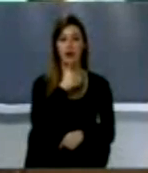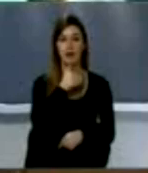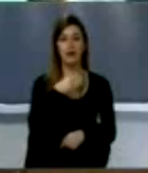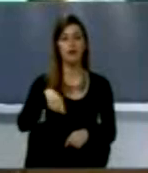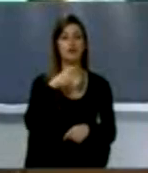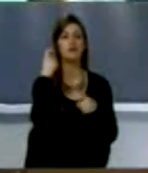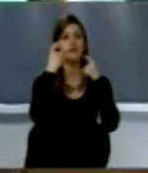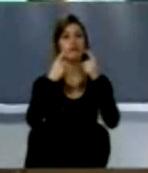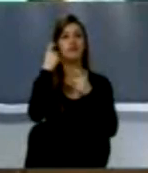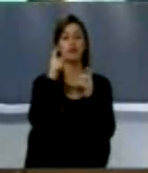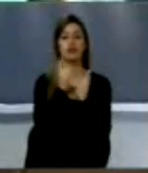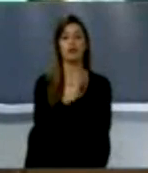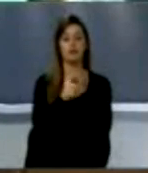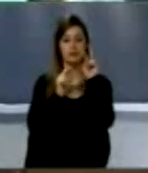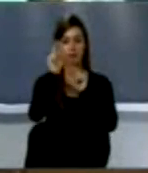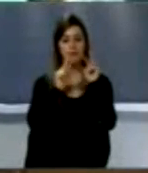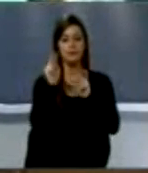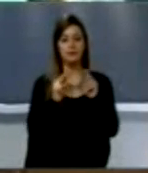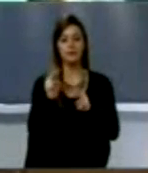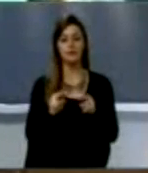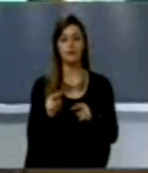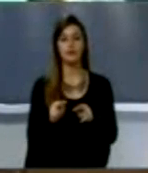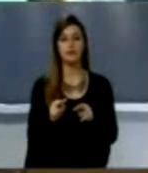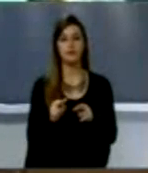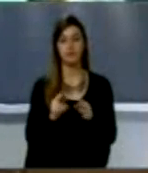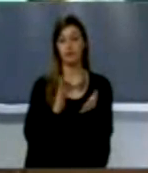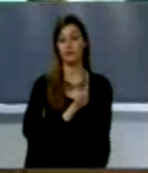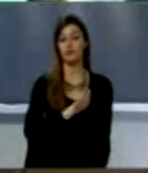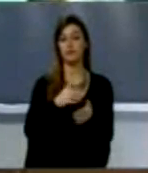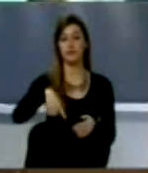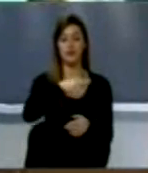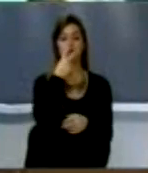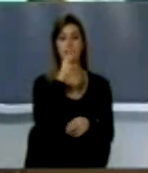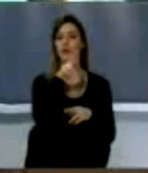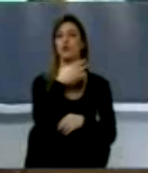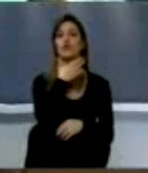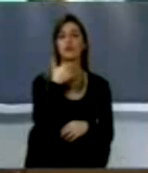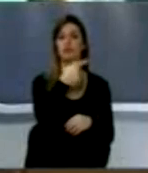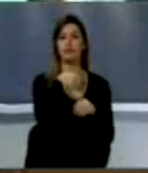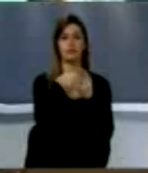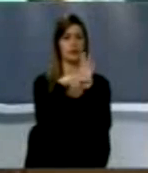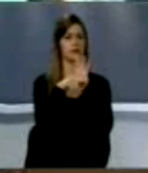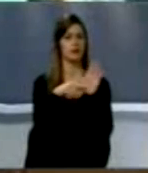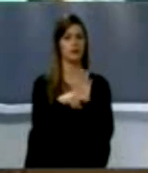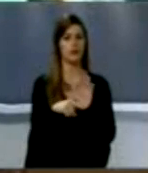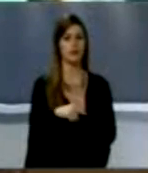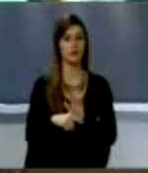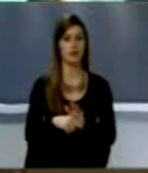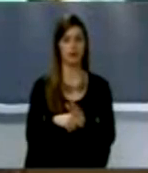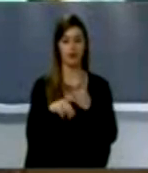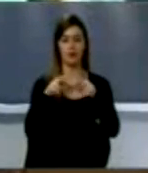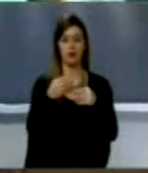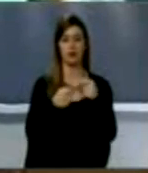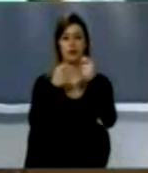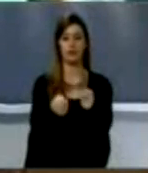dhe të lexonin shpejt e shpejt ligjin për buxhetin. Me siguri se do kishin vërejt shumë mangësi në të dhe nuk do të kishin lejuar procedimin e tij për